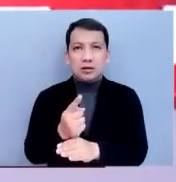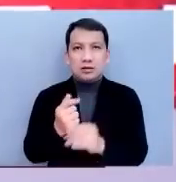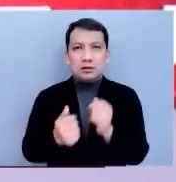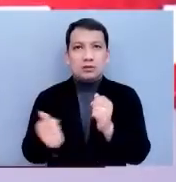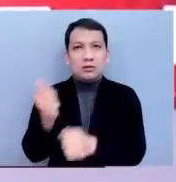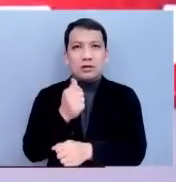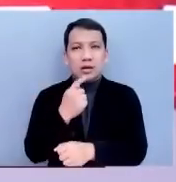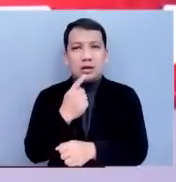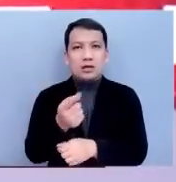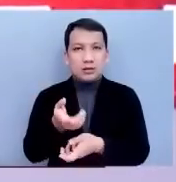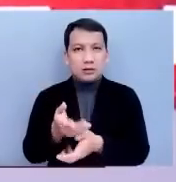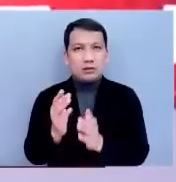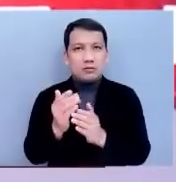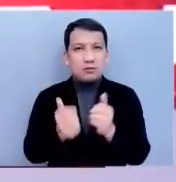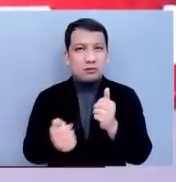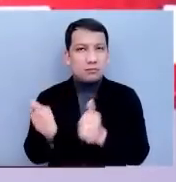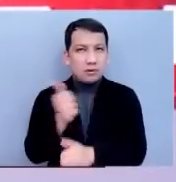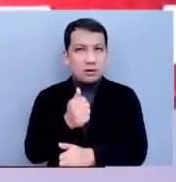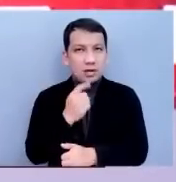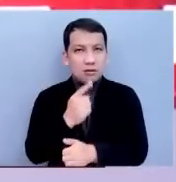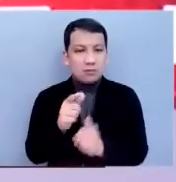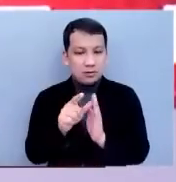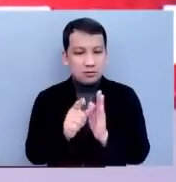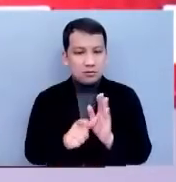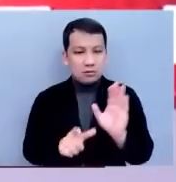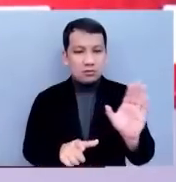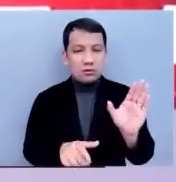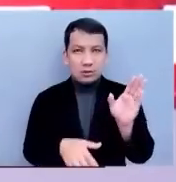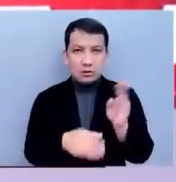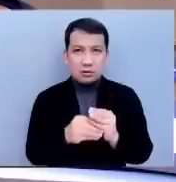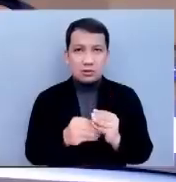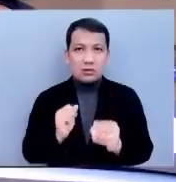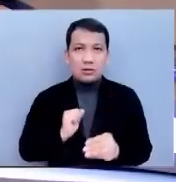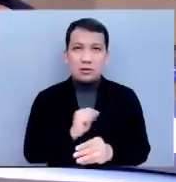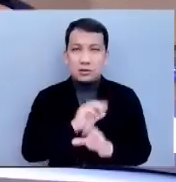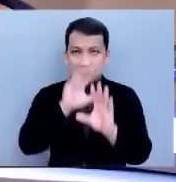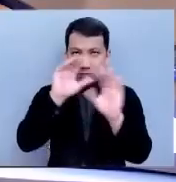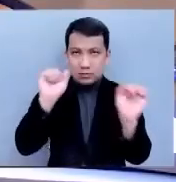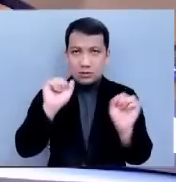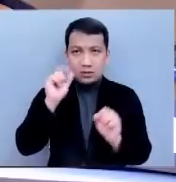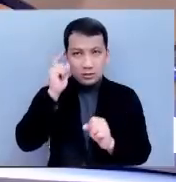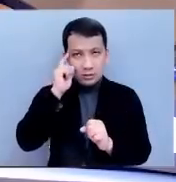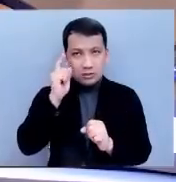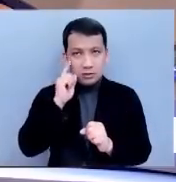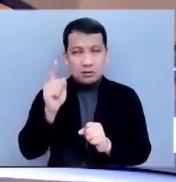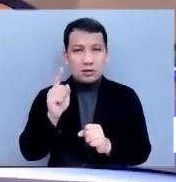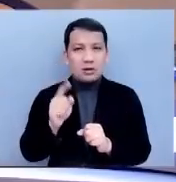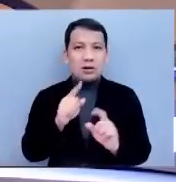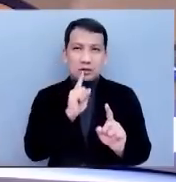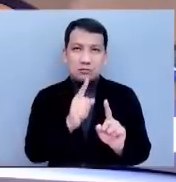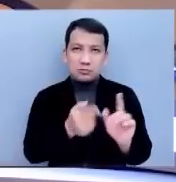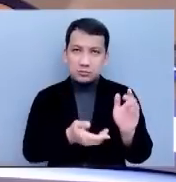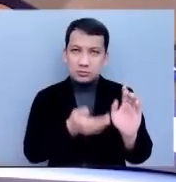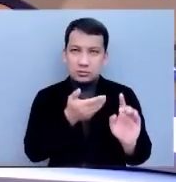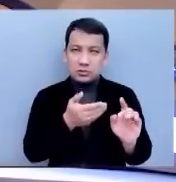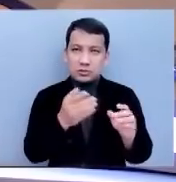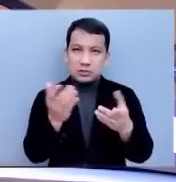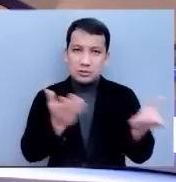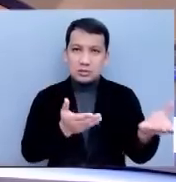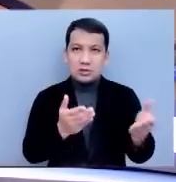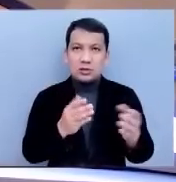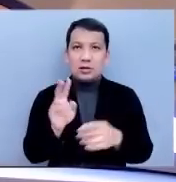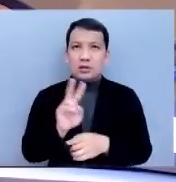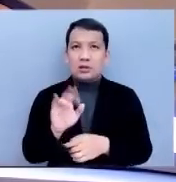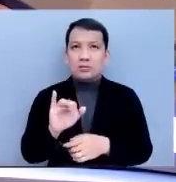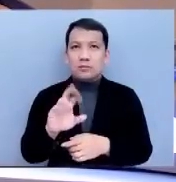yung panukalang yon. At sinabi ni Senate President Subiri, thoroughly daw discussed yan sa Viber group